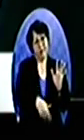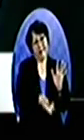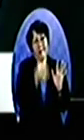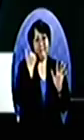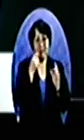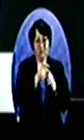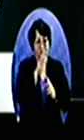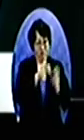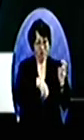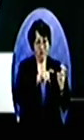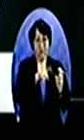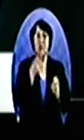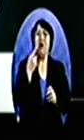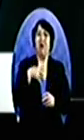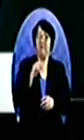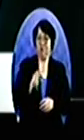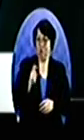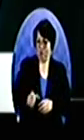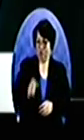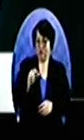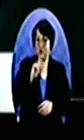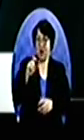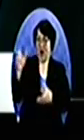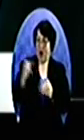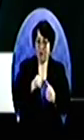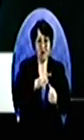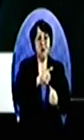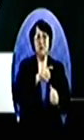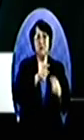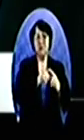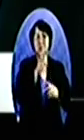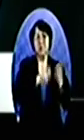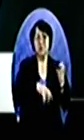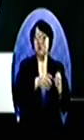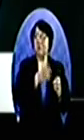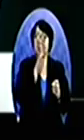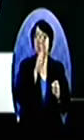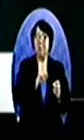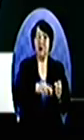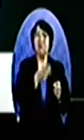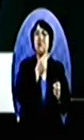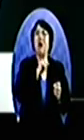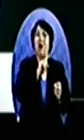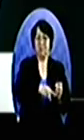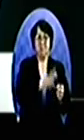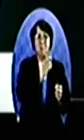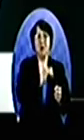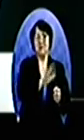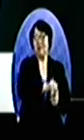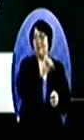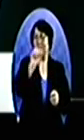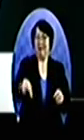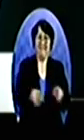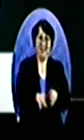нэхэмжилсэн нь тус үйлдвэр батлан дагчаар оролцсон гэдэг шалтгаан. Асуудал хүндэрэхэд Жастин Батхүү хуурамч гарын үсэг зурж зээл авсан гэж хэлсэн ч олон